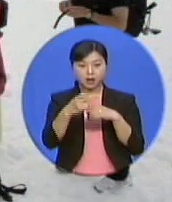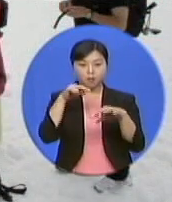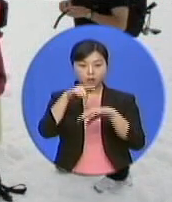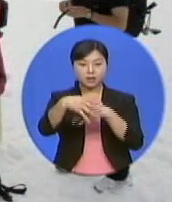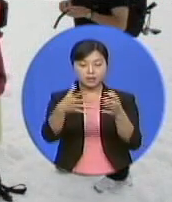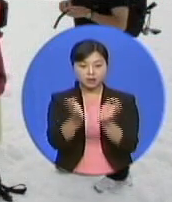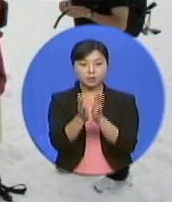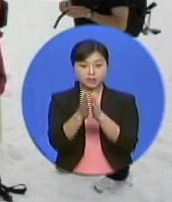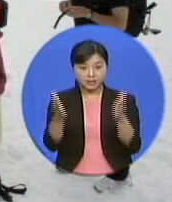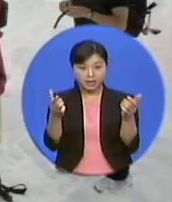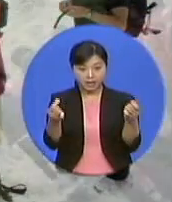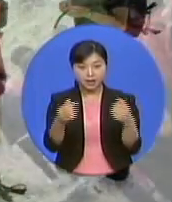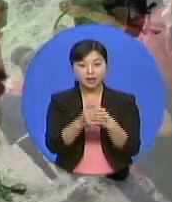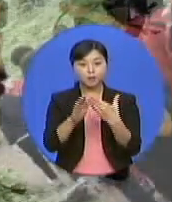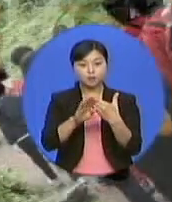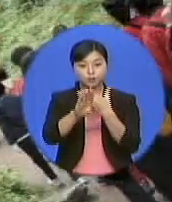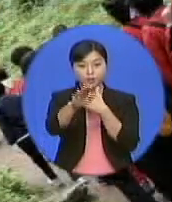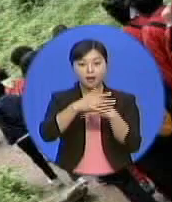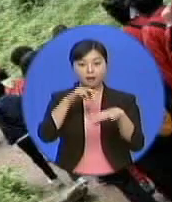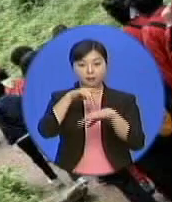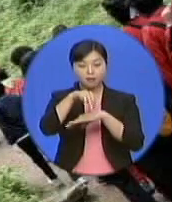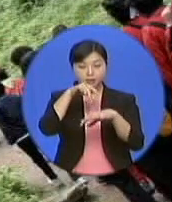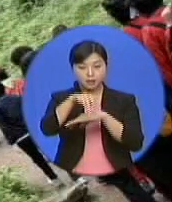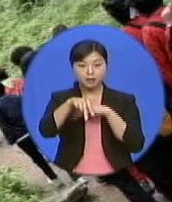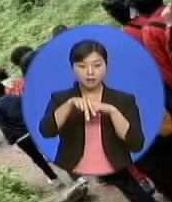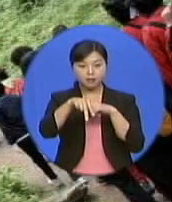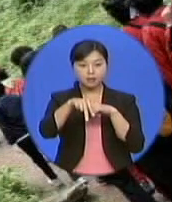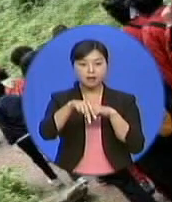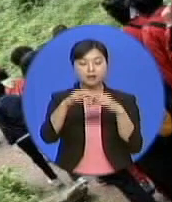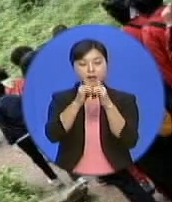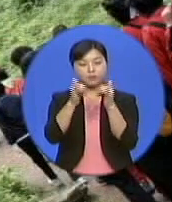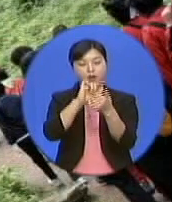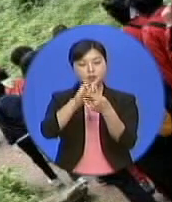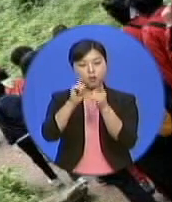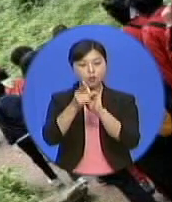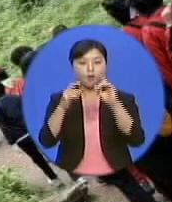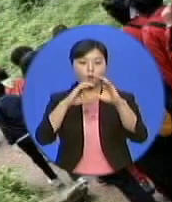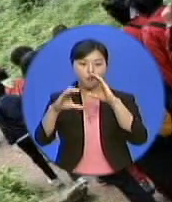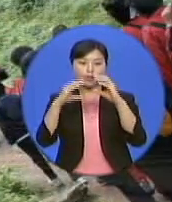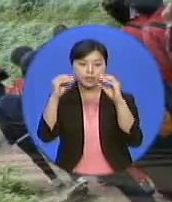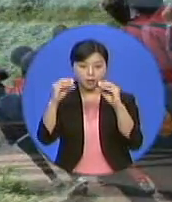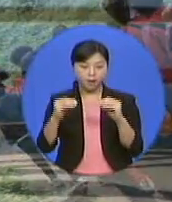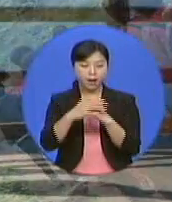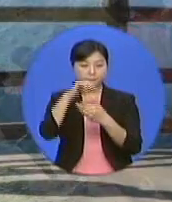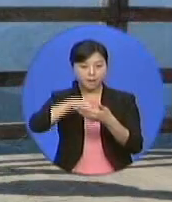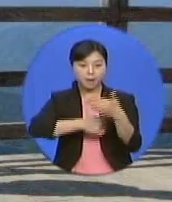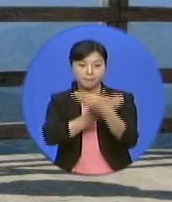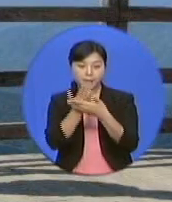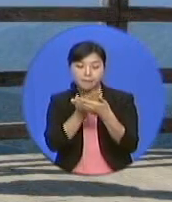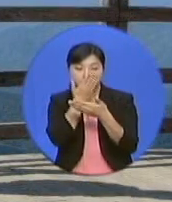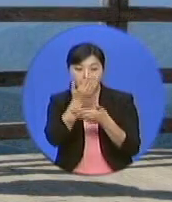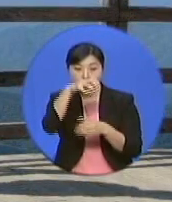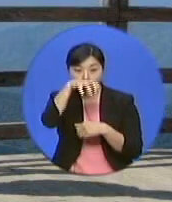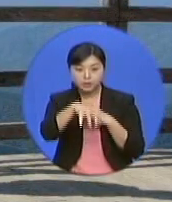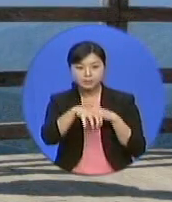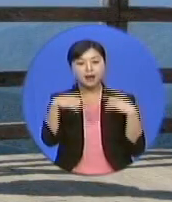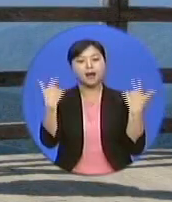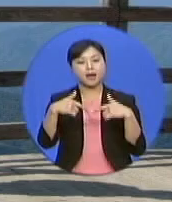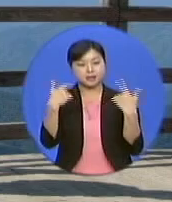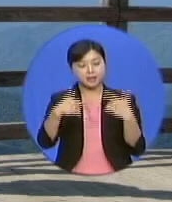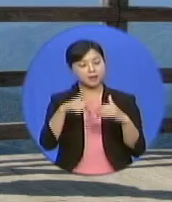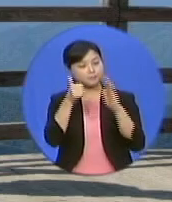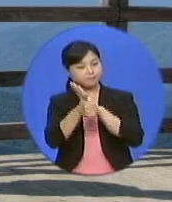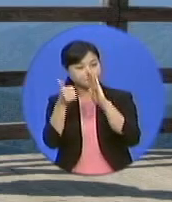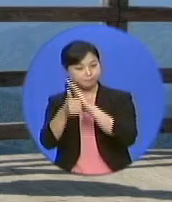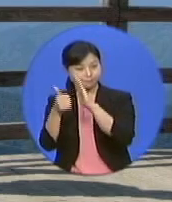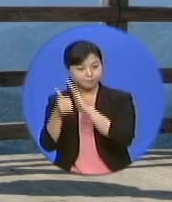시작이다. 그 후 걷기 운동을 통해 사람들과 소통하고 마음을 나눌 수 있는 곳이면 어디든